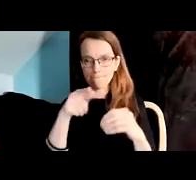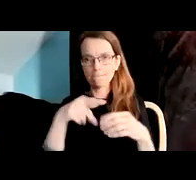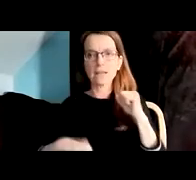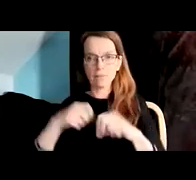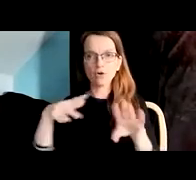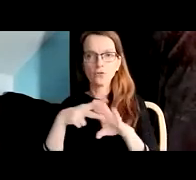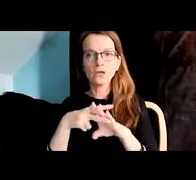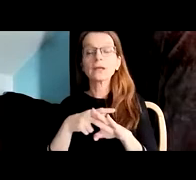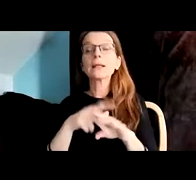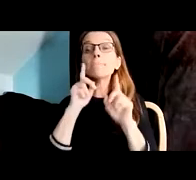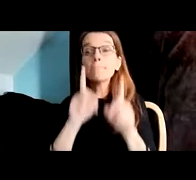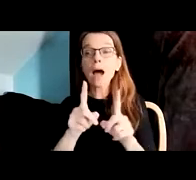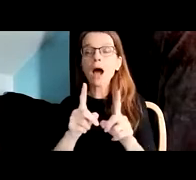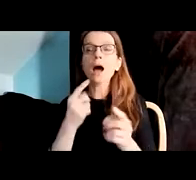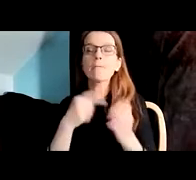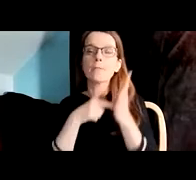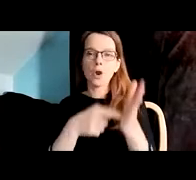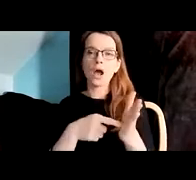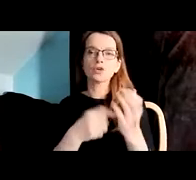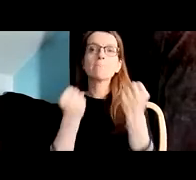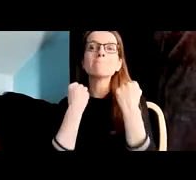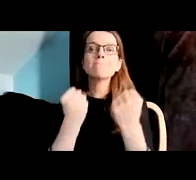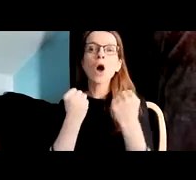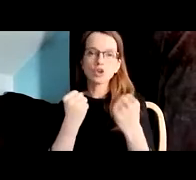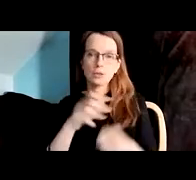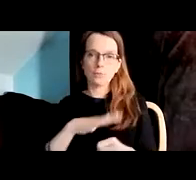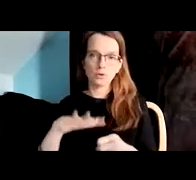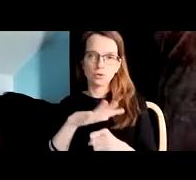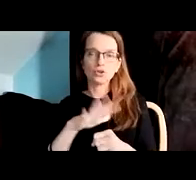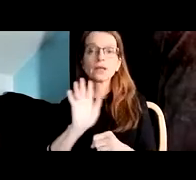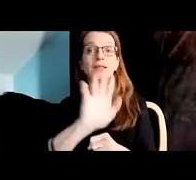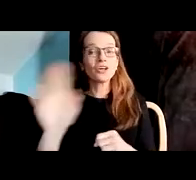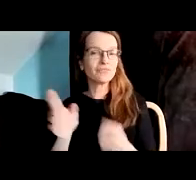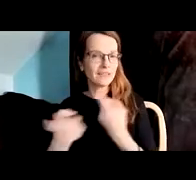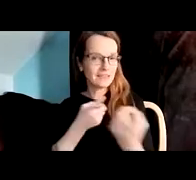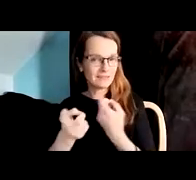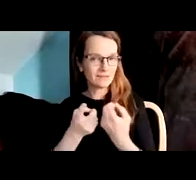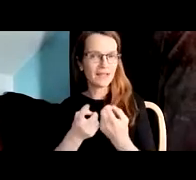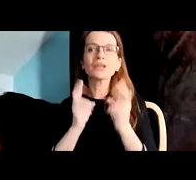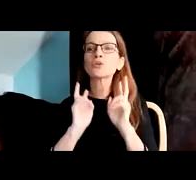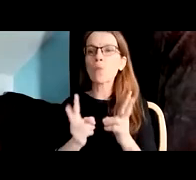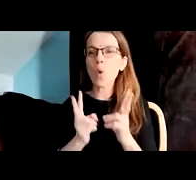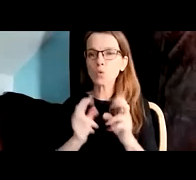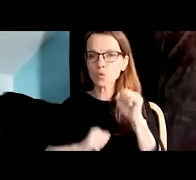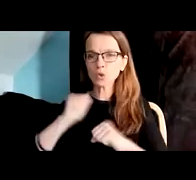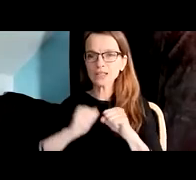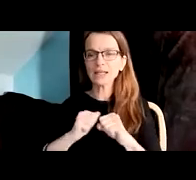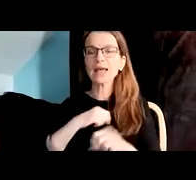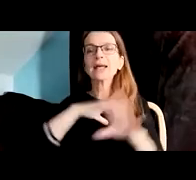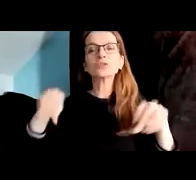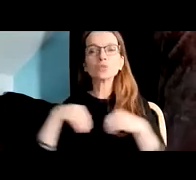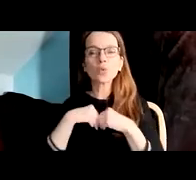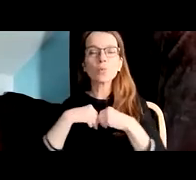na njihovih močnih področjih, njihovih izzivih ter zmožnostih, na katerih gradimo